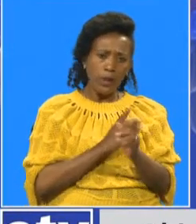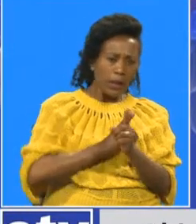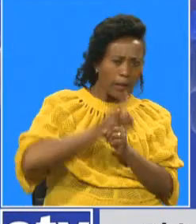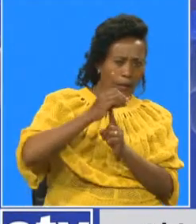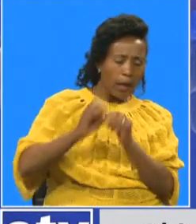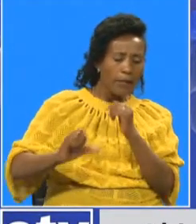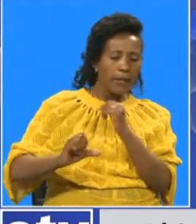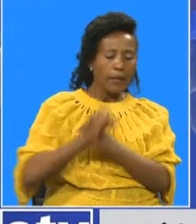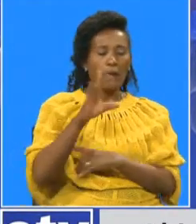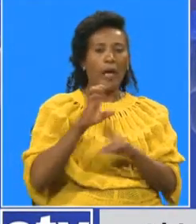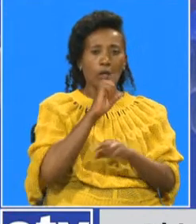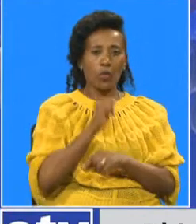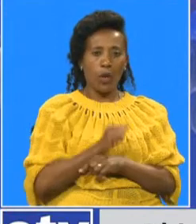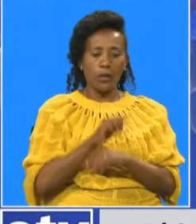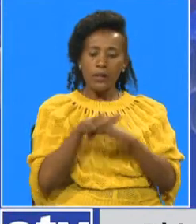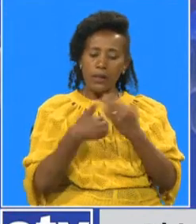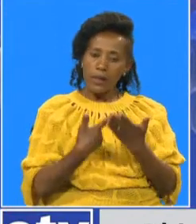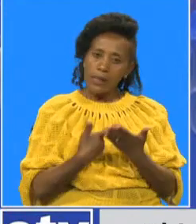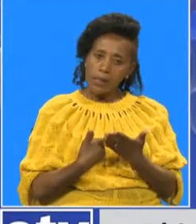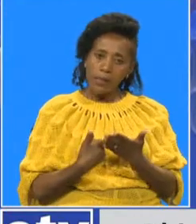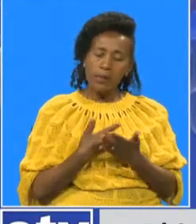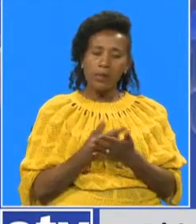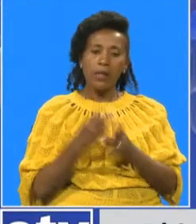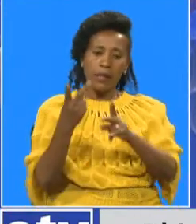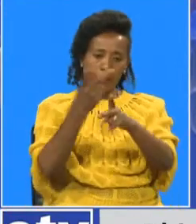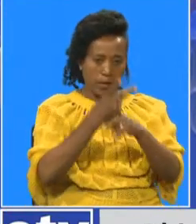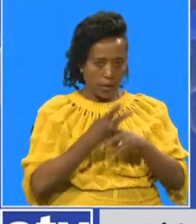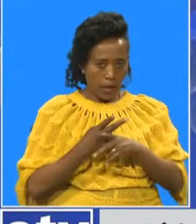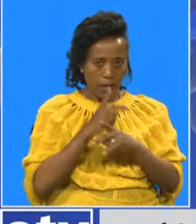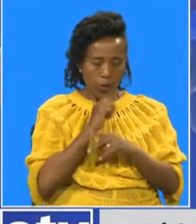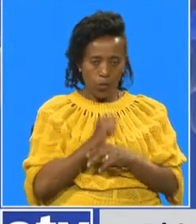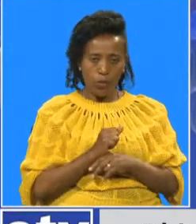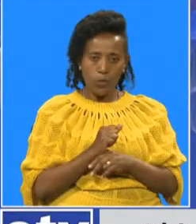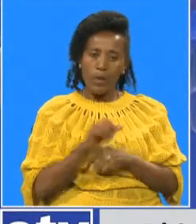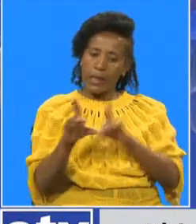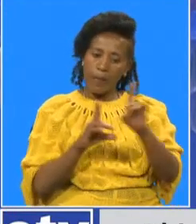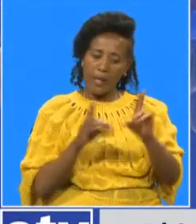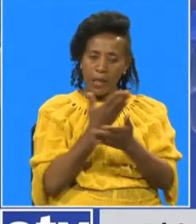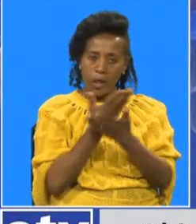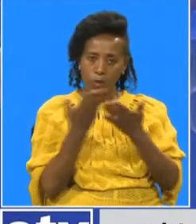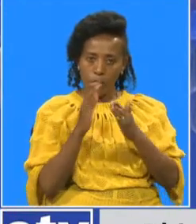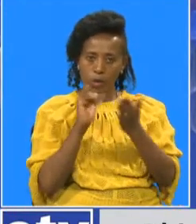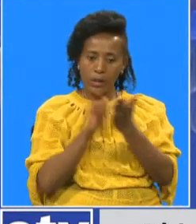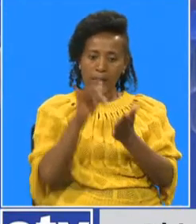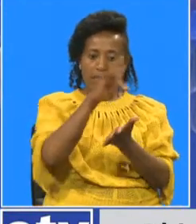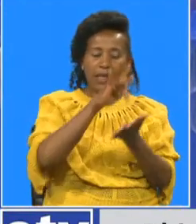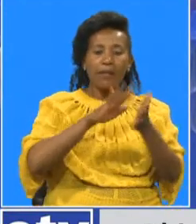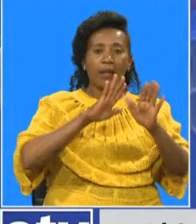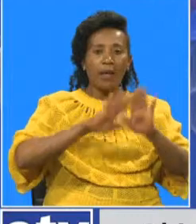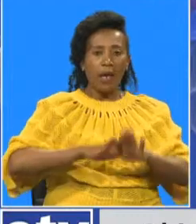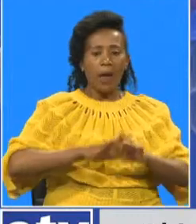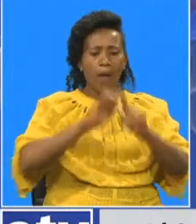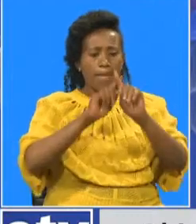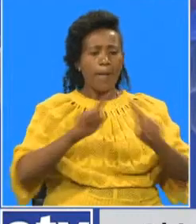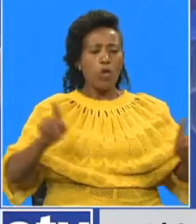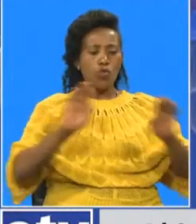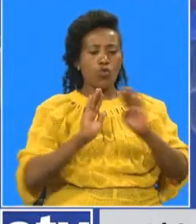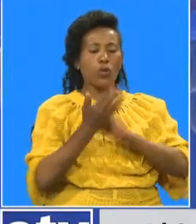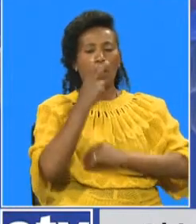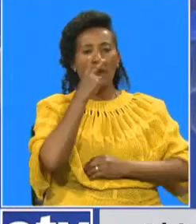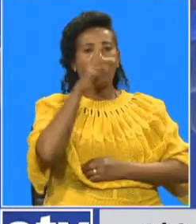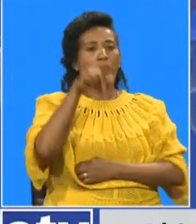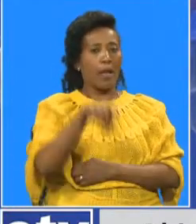ቀጥታ ተጠቂ ነው የሚያደርገው። ስለዚህ ጥንቃቄውም የሚደረገው ነገር ሁሉ እዚህ ሴክተር ላይ በልዩ ሁኔታ